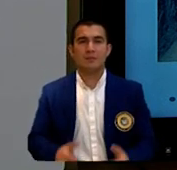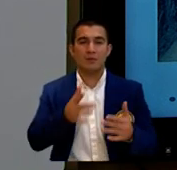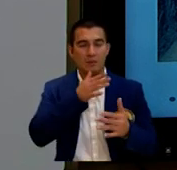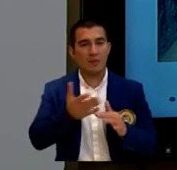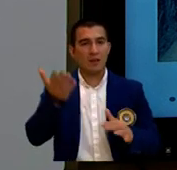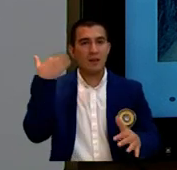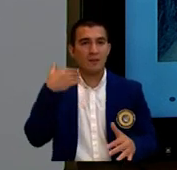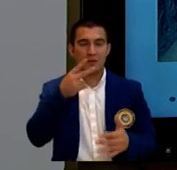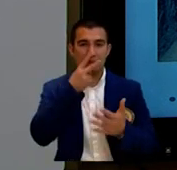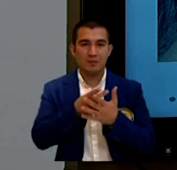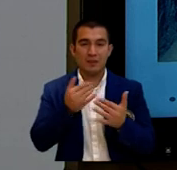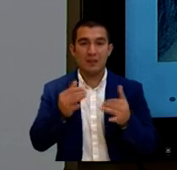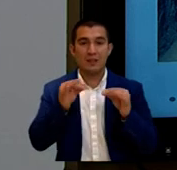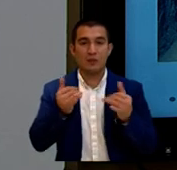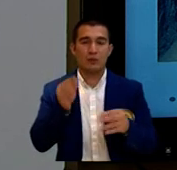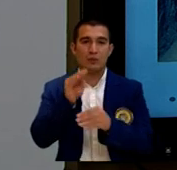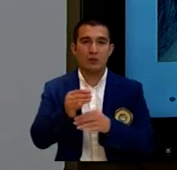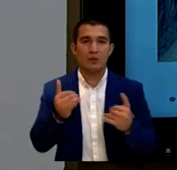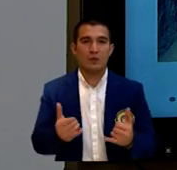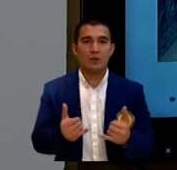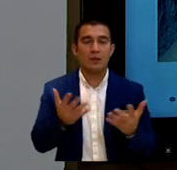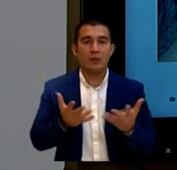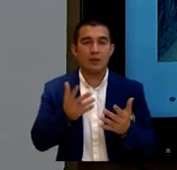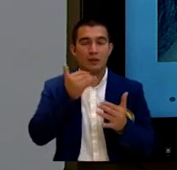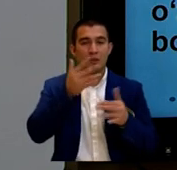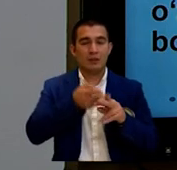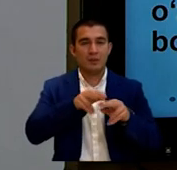bugungi ko'rinishi aks ettirilgan.